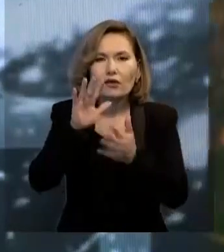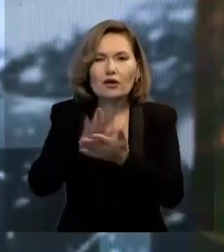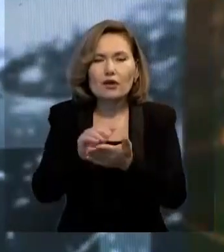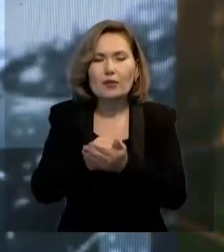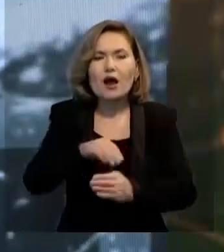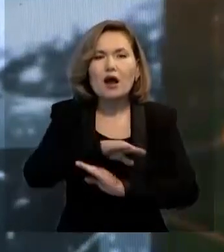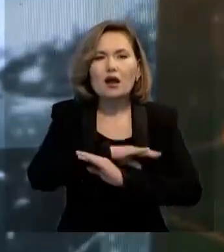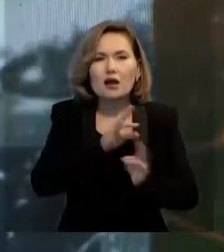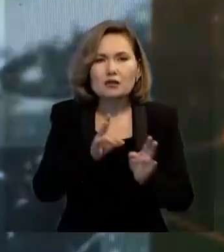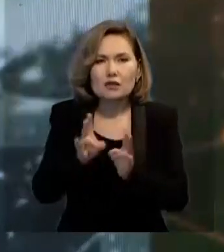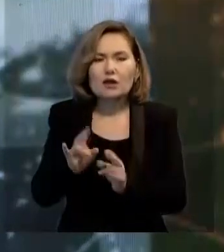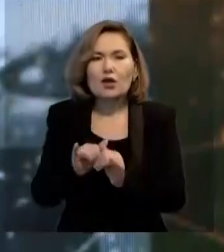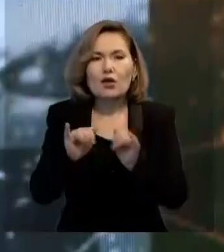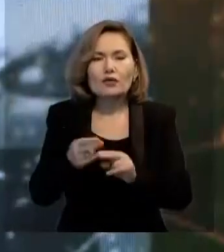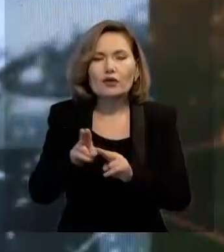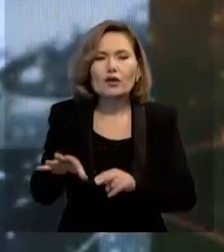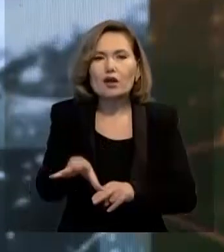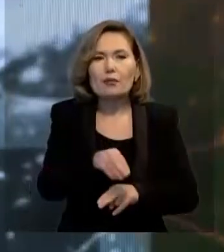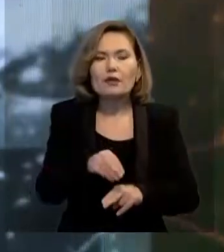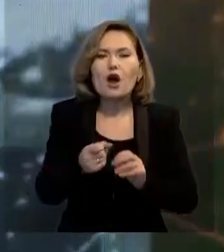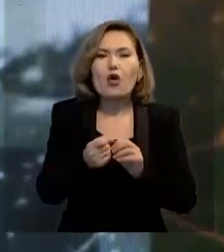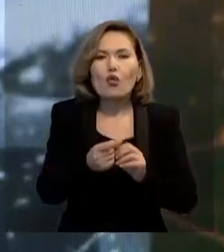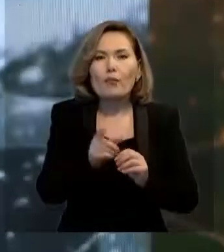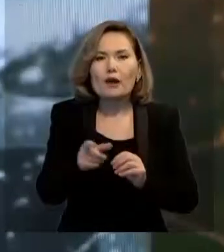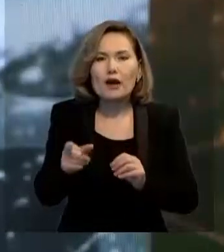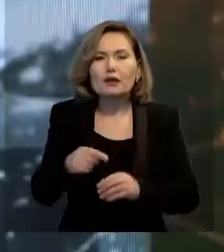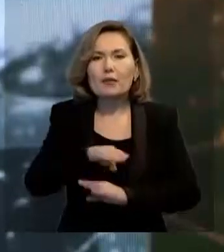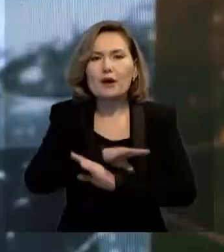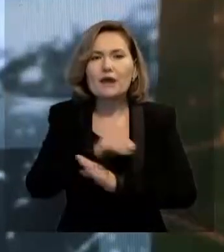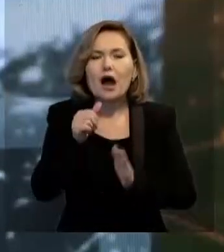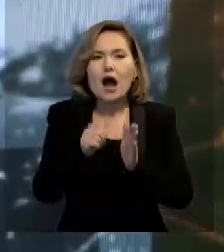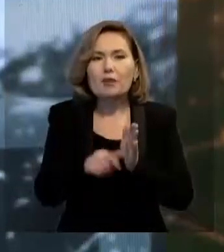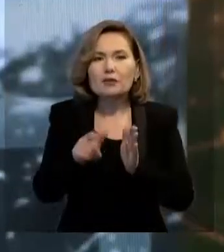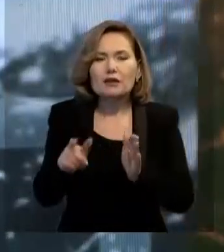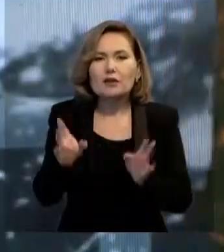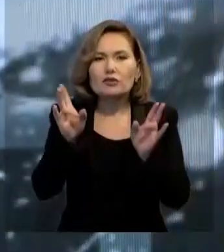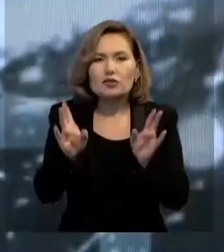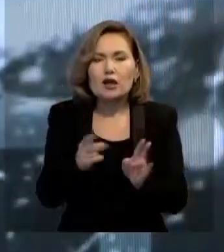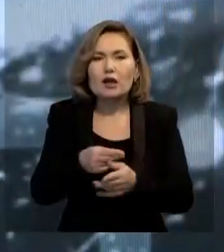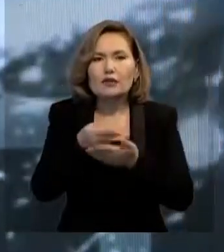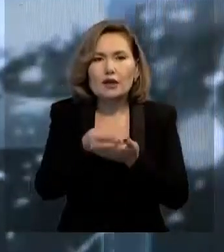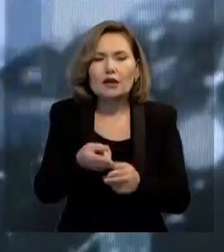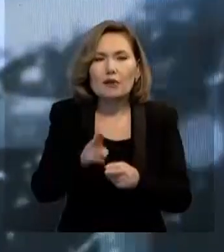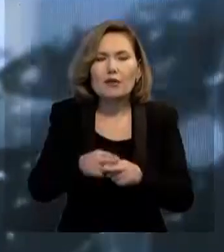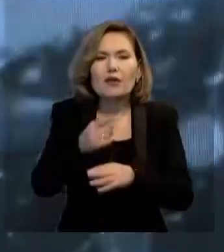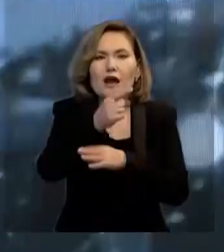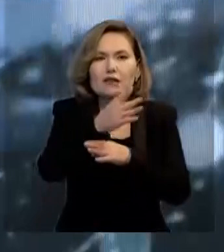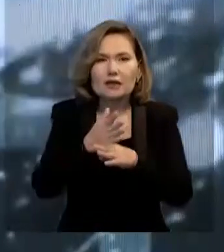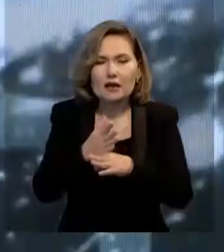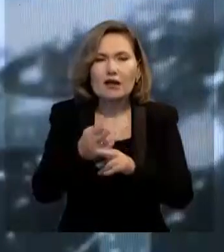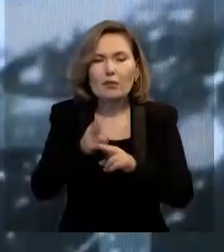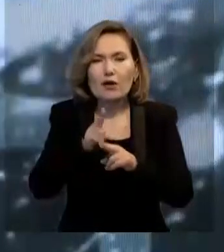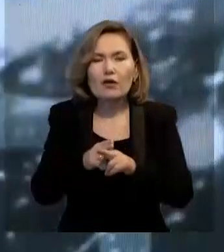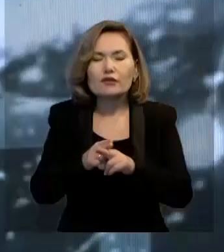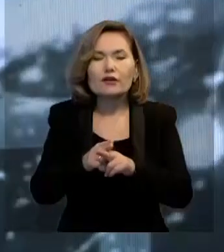бар. Соңғы мәлімет бойынша, бүкіл ел бойынша 11 адам мерт болып, 60-тан астамы жарақат алған. Зымырамен атқылау сәті тікелей эфирге түсіп